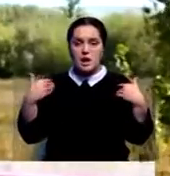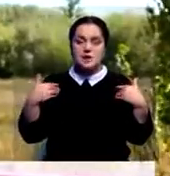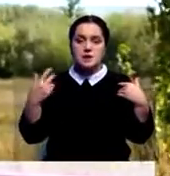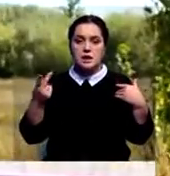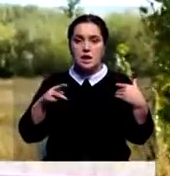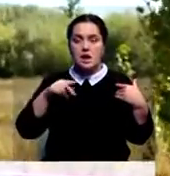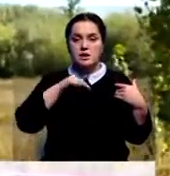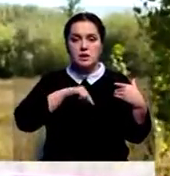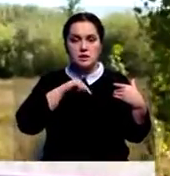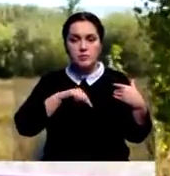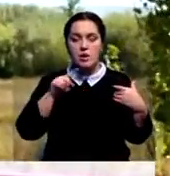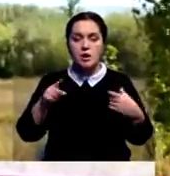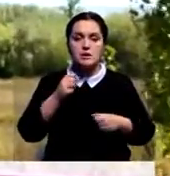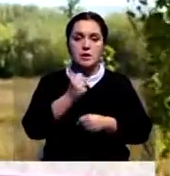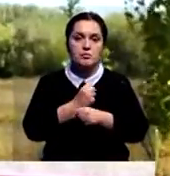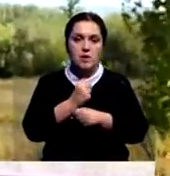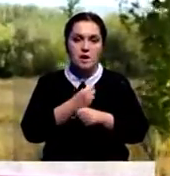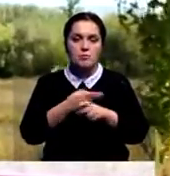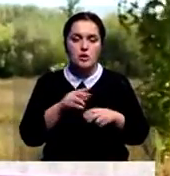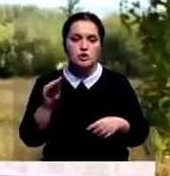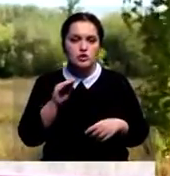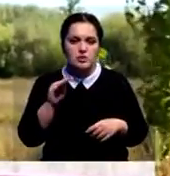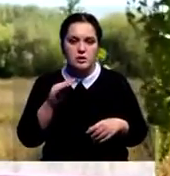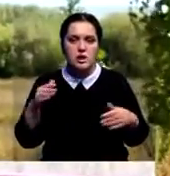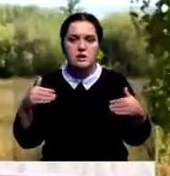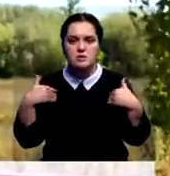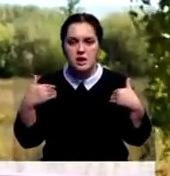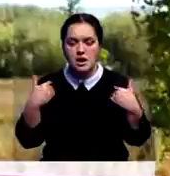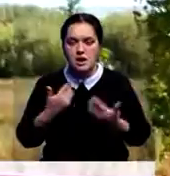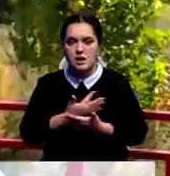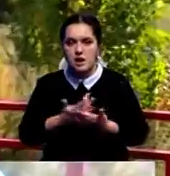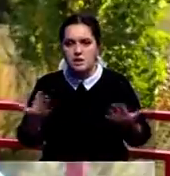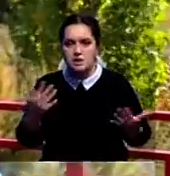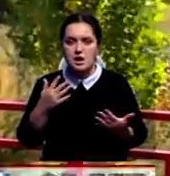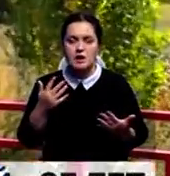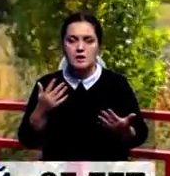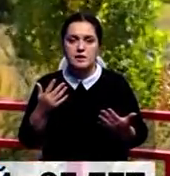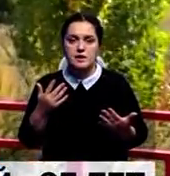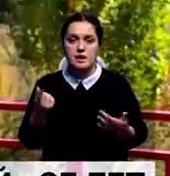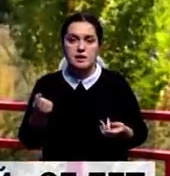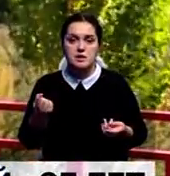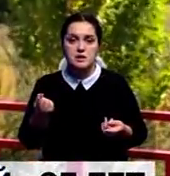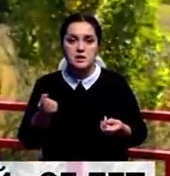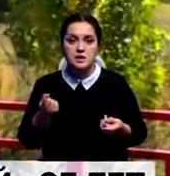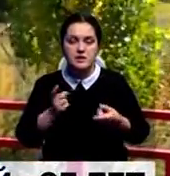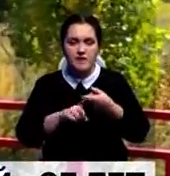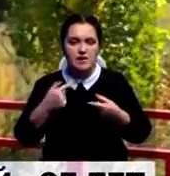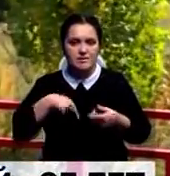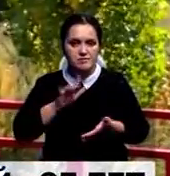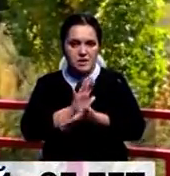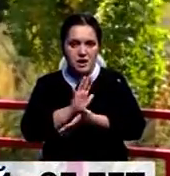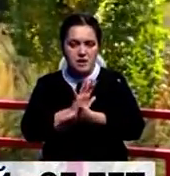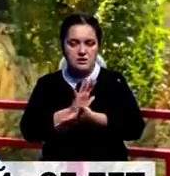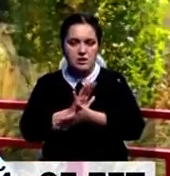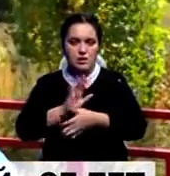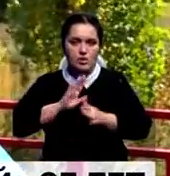отсюда вырабатываются полиненасыщенные жирные кислоты, арахидоновые, линолевые, линоленовые. Они связывают шлаки и